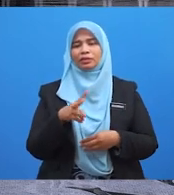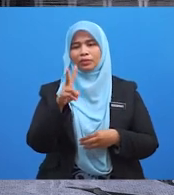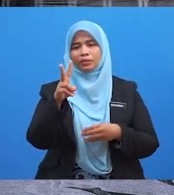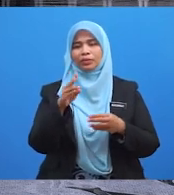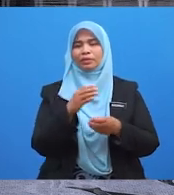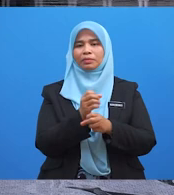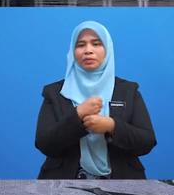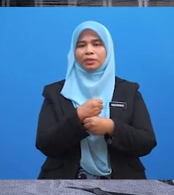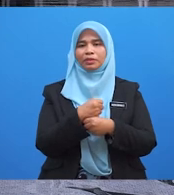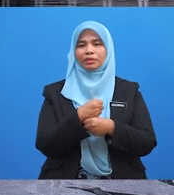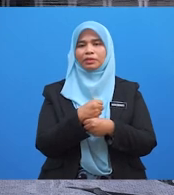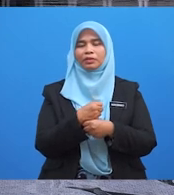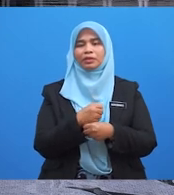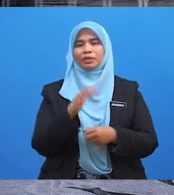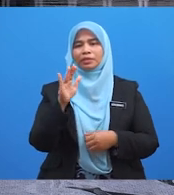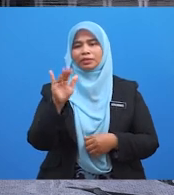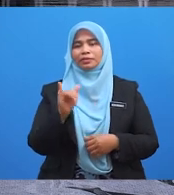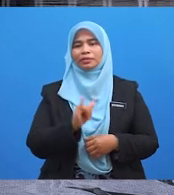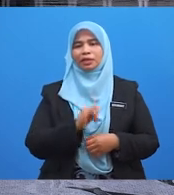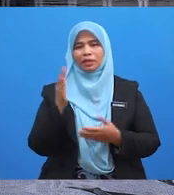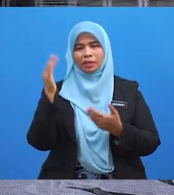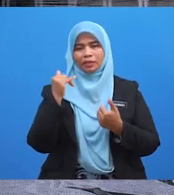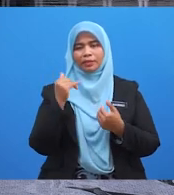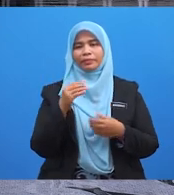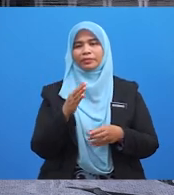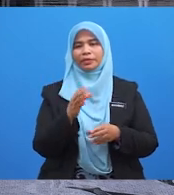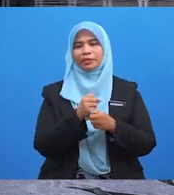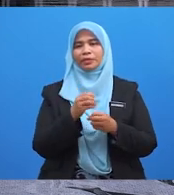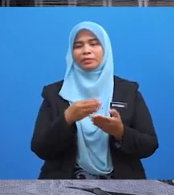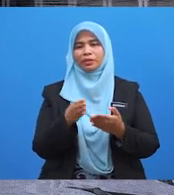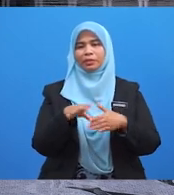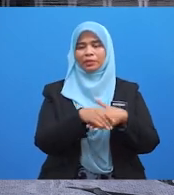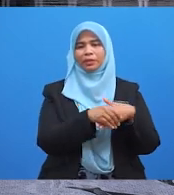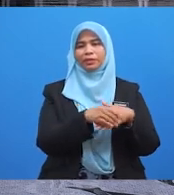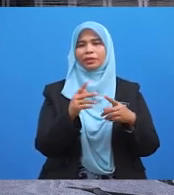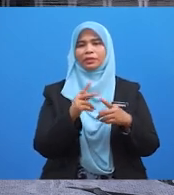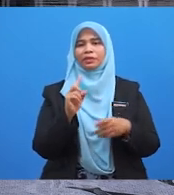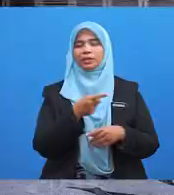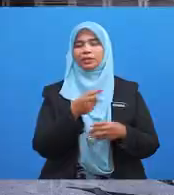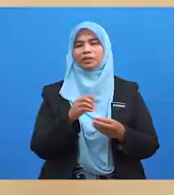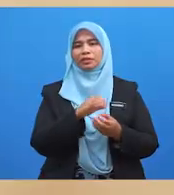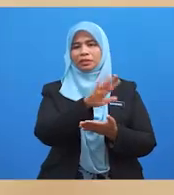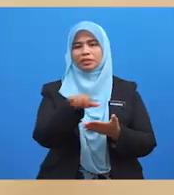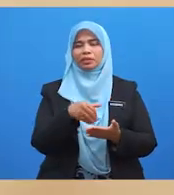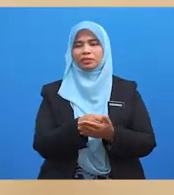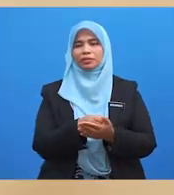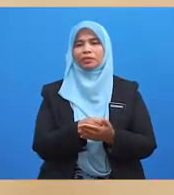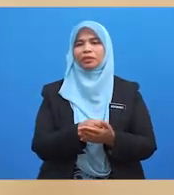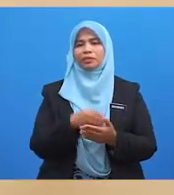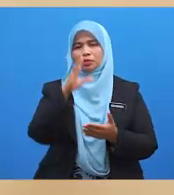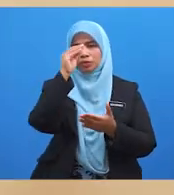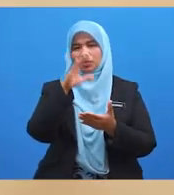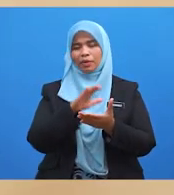bentuk penghayatan yang saya harap dapat memberi pedoman kepada kita semua. Pertama, suami